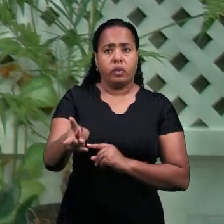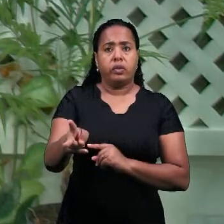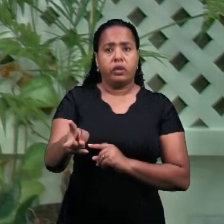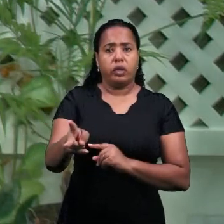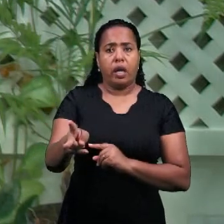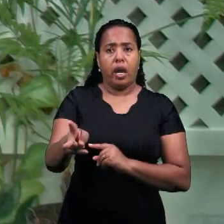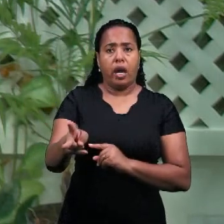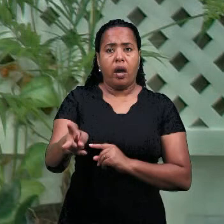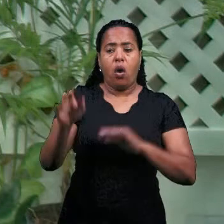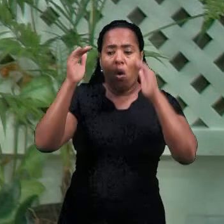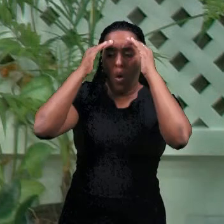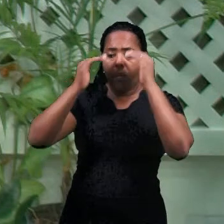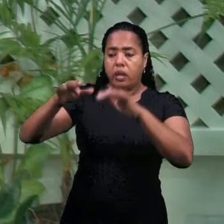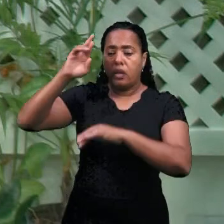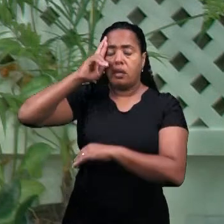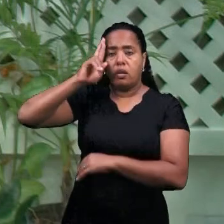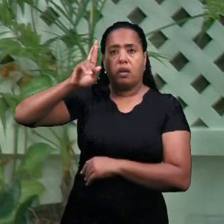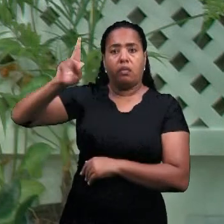sommes en train de faire.